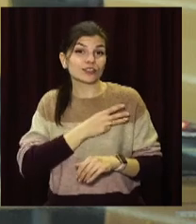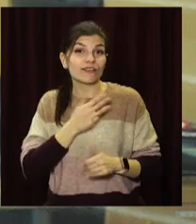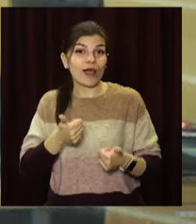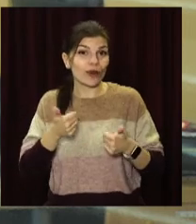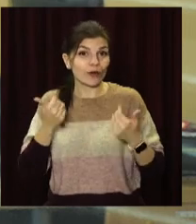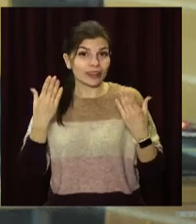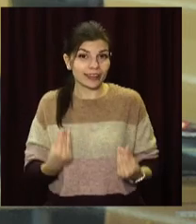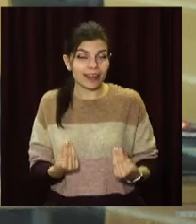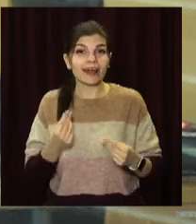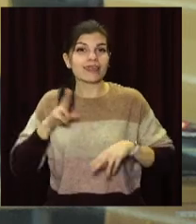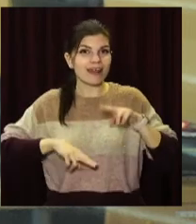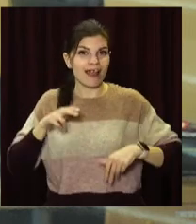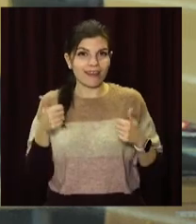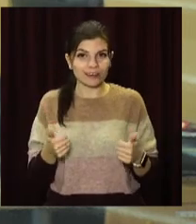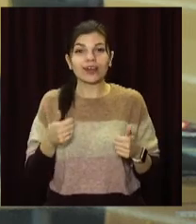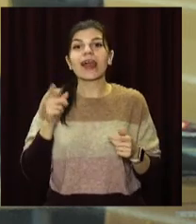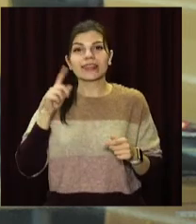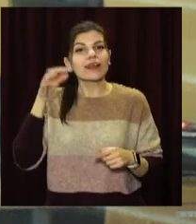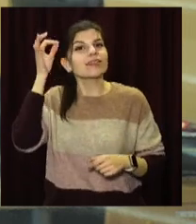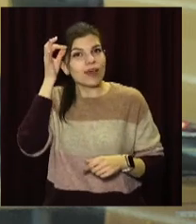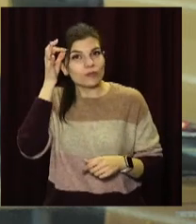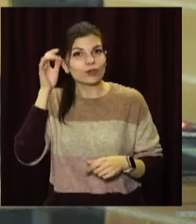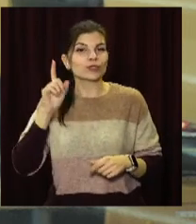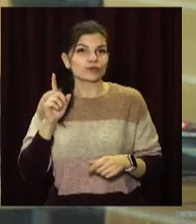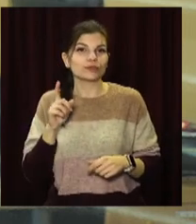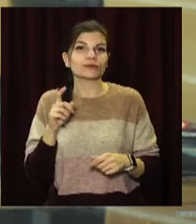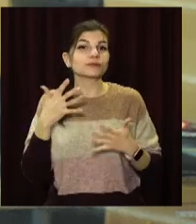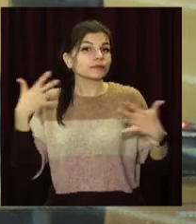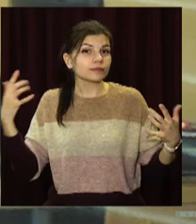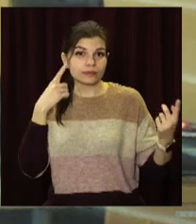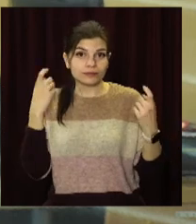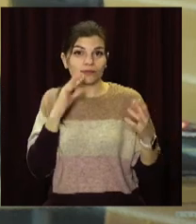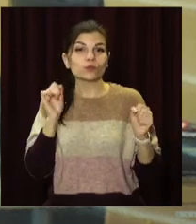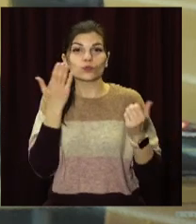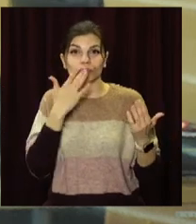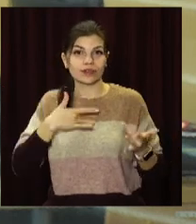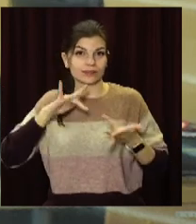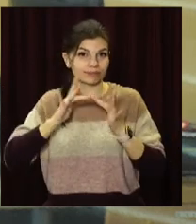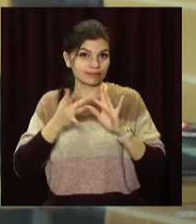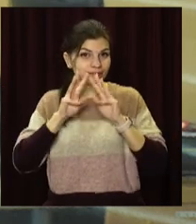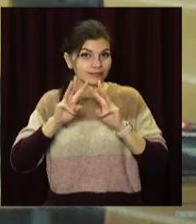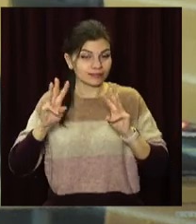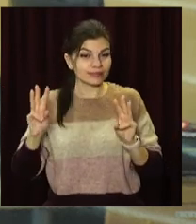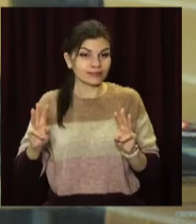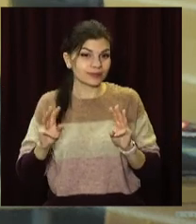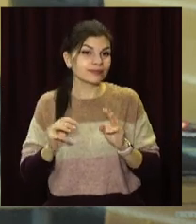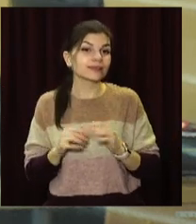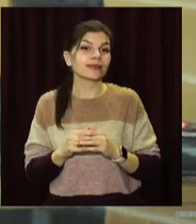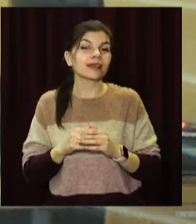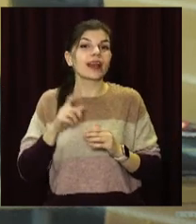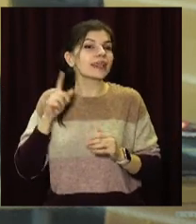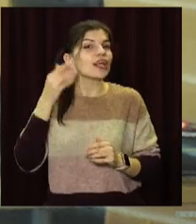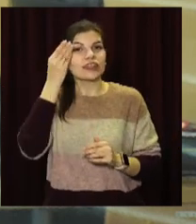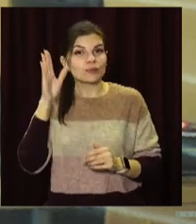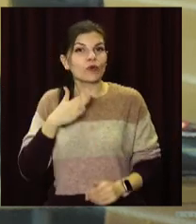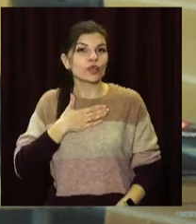дня та гарного настрою. Традиційно нагадую, що більше інформації ви зможете прочитати на нашому сайті opentv.media. Не